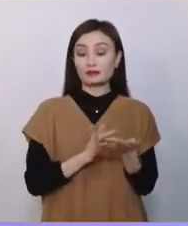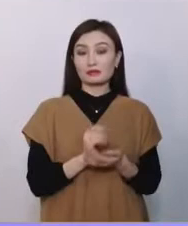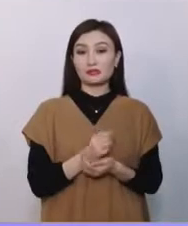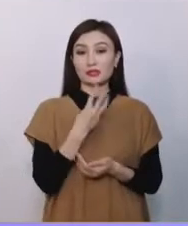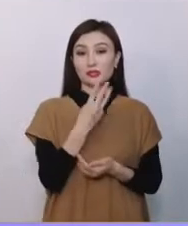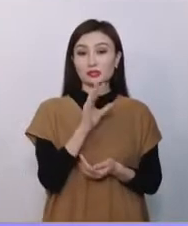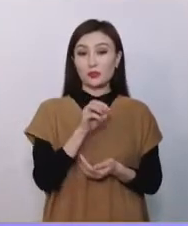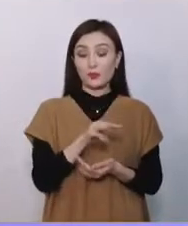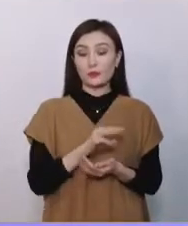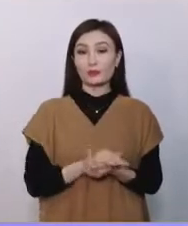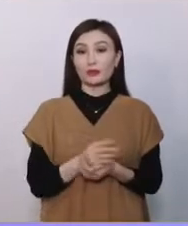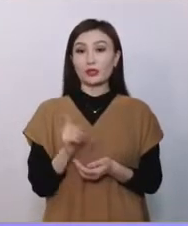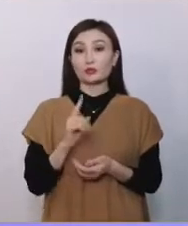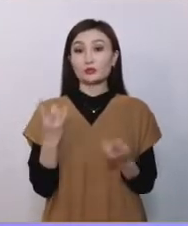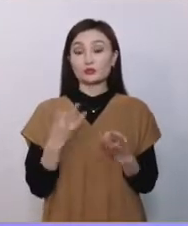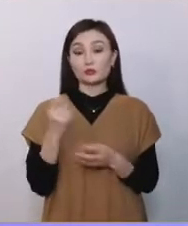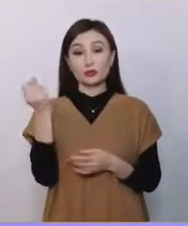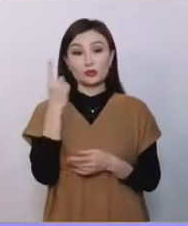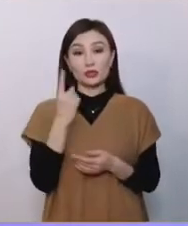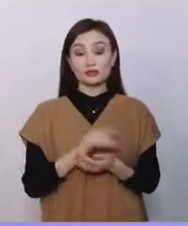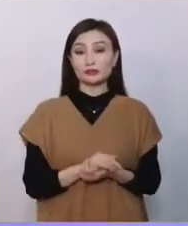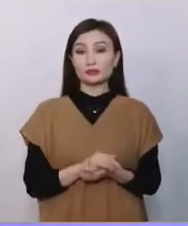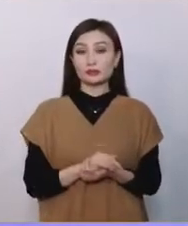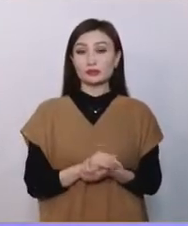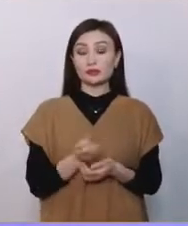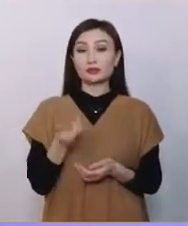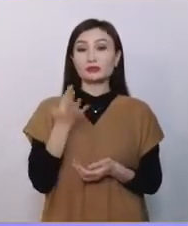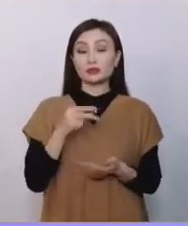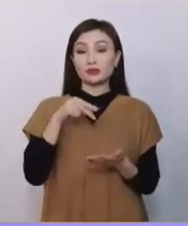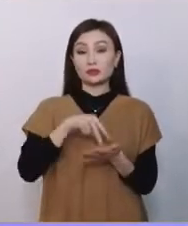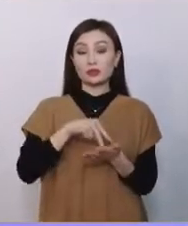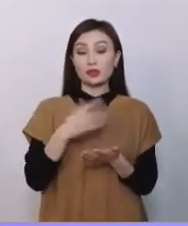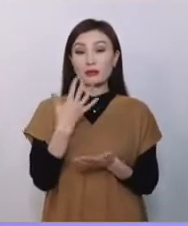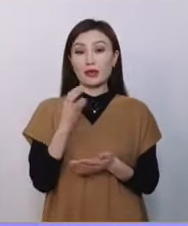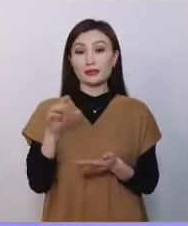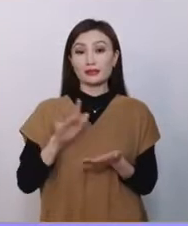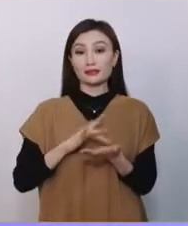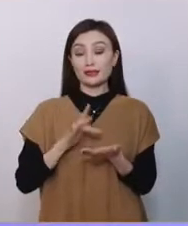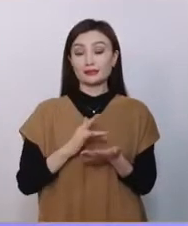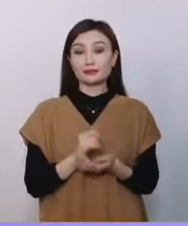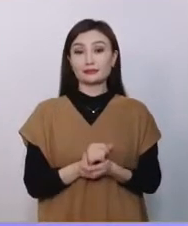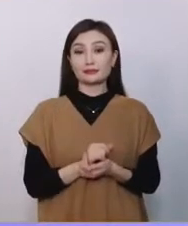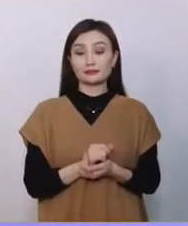threesome что нужно узнать сколько стоят 5 тетради